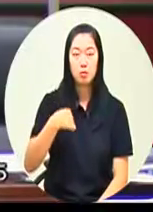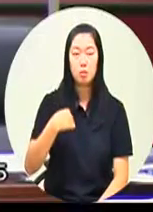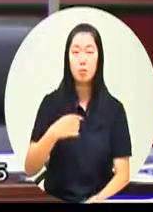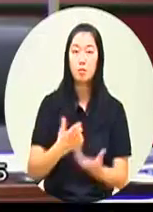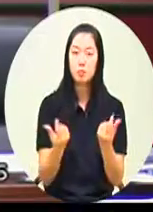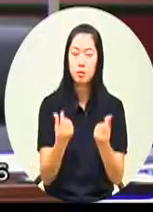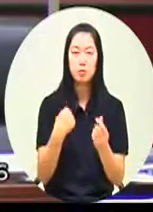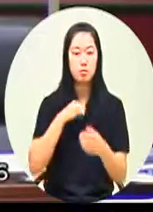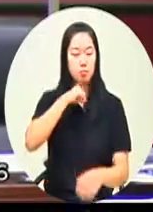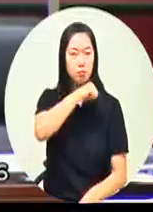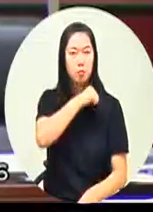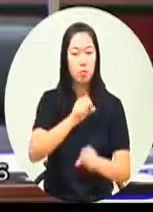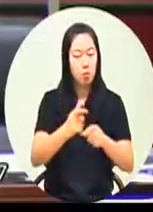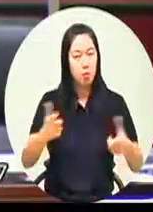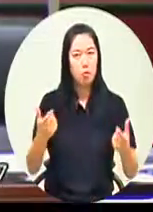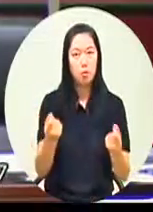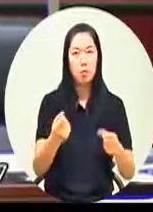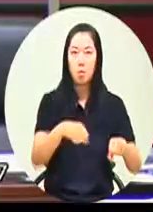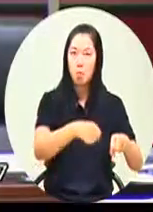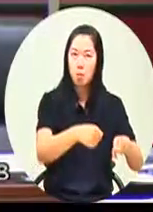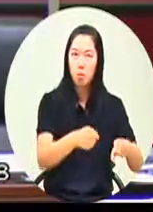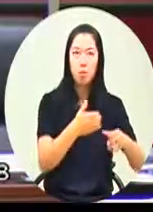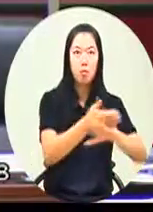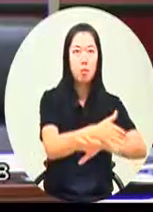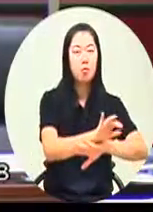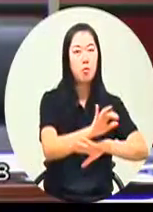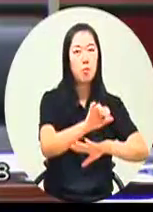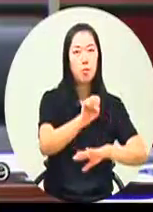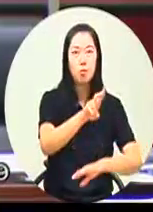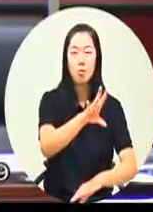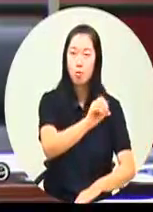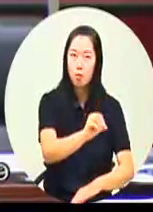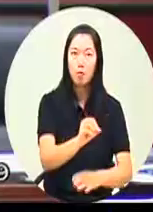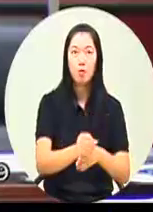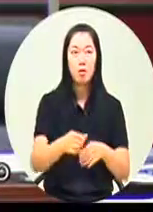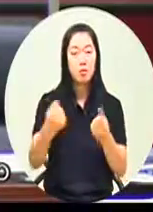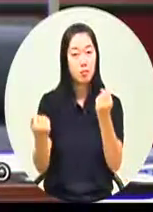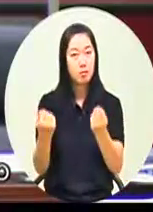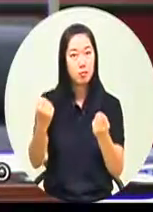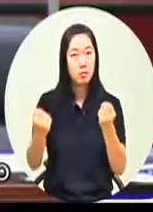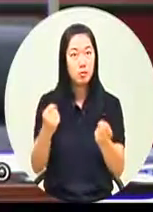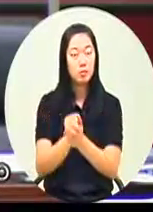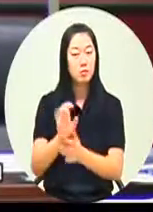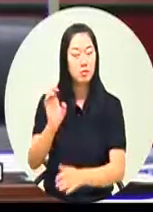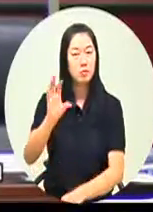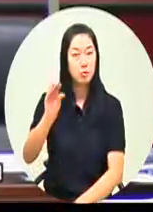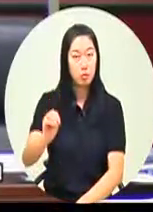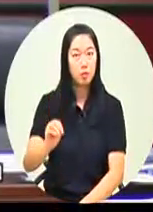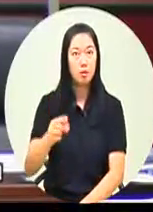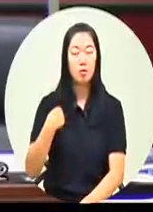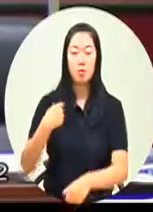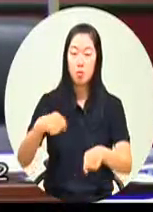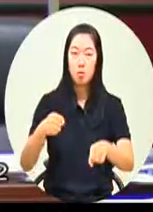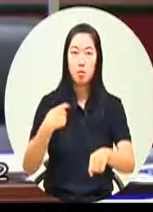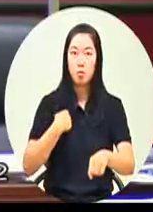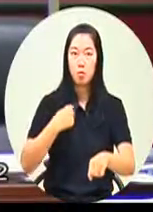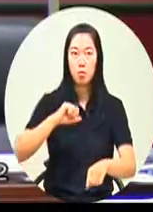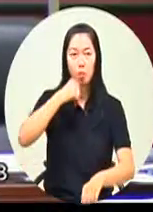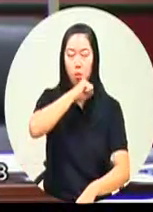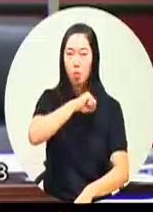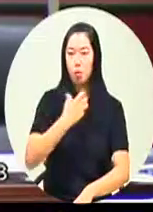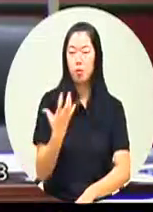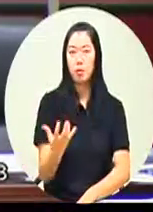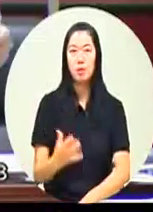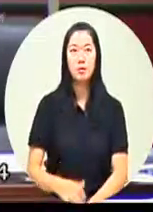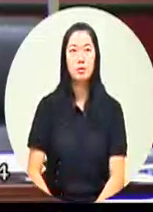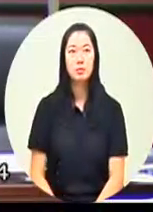托车超过200万辆，汽车40几万辆，自由交通工具这么多，摩托车这么多的城市在做平面